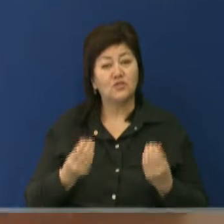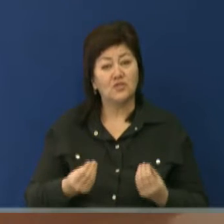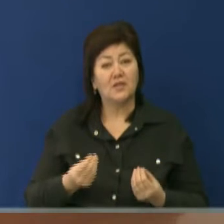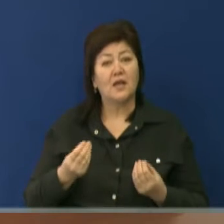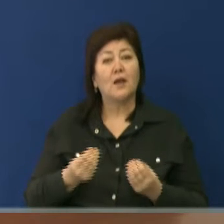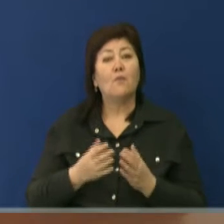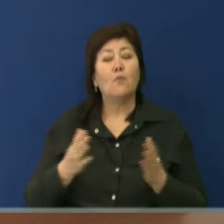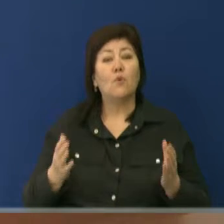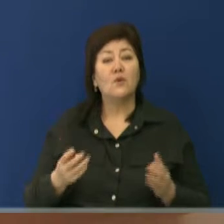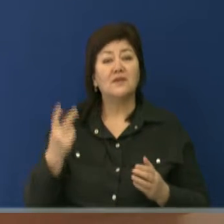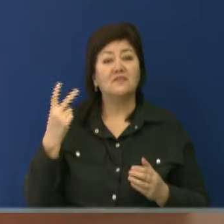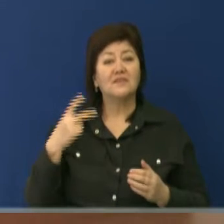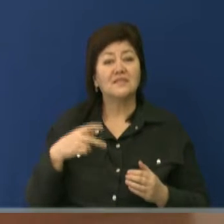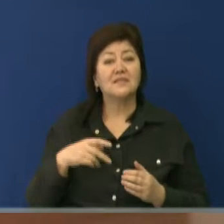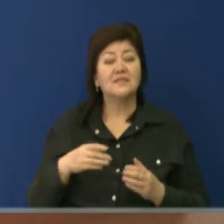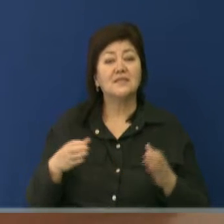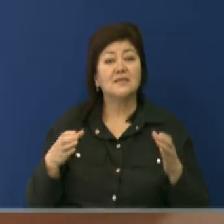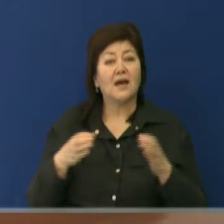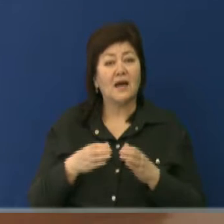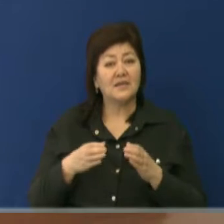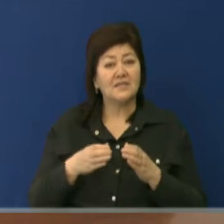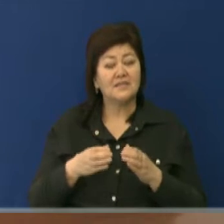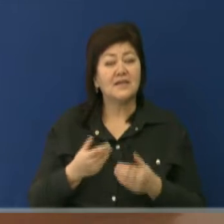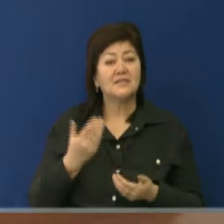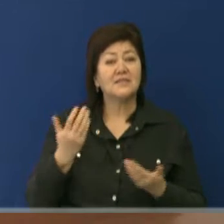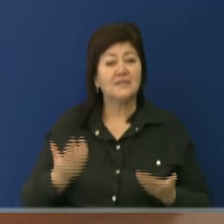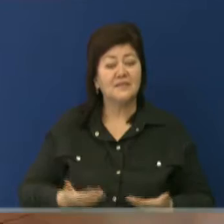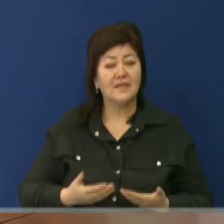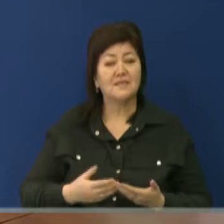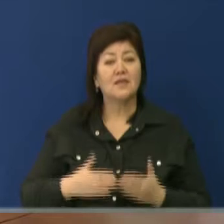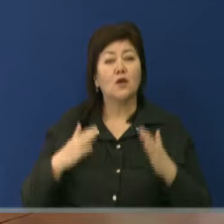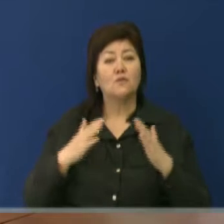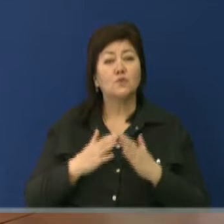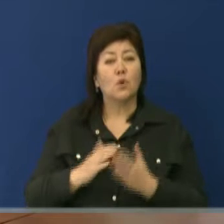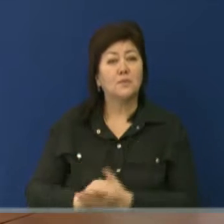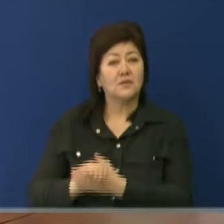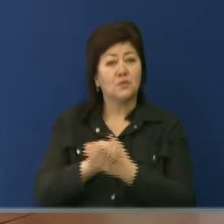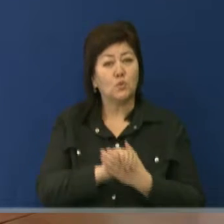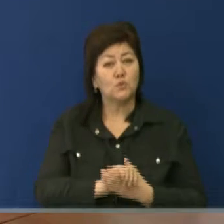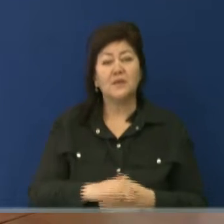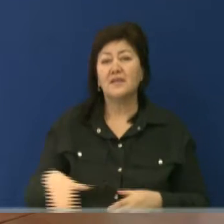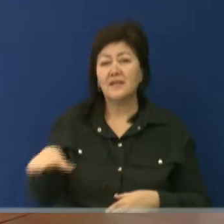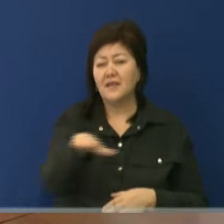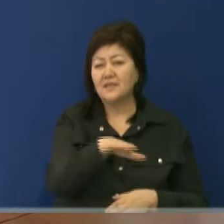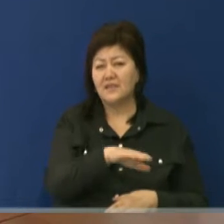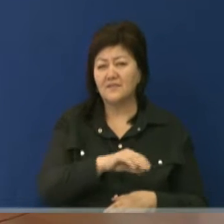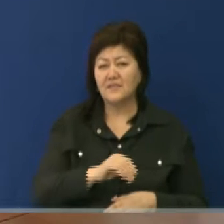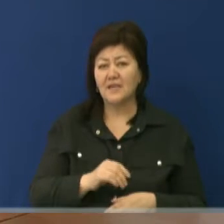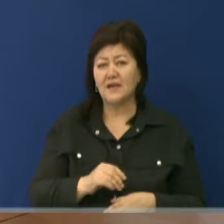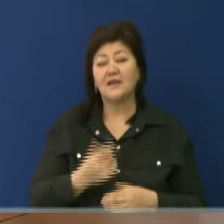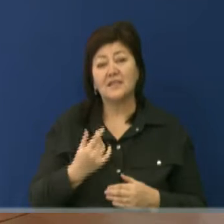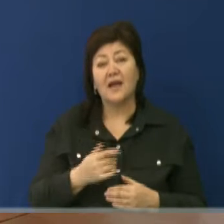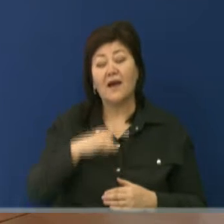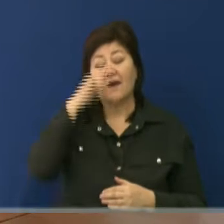этномәдени орталық бар. Барлығы бірлігі мен берекесі жарасқан тату отбасы іспеттес. Олар үшін Қазақстан туған отанына айналды.